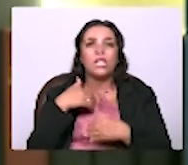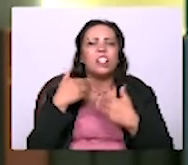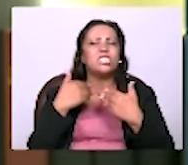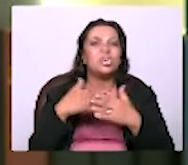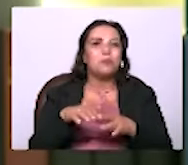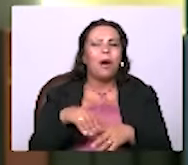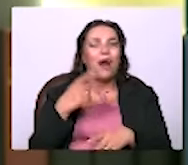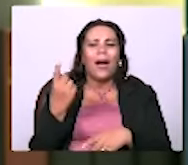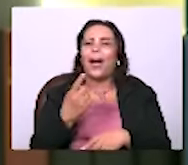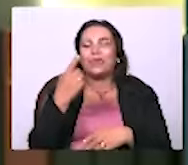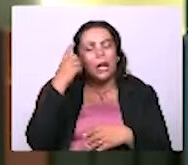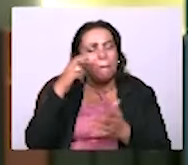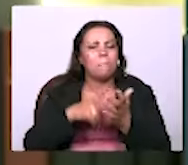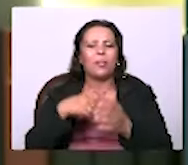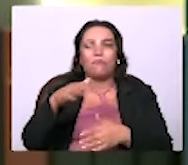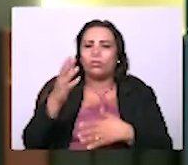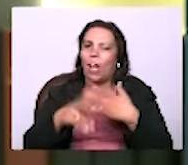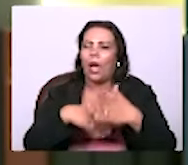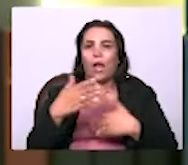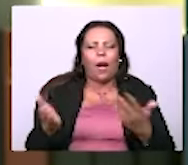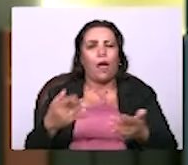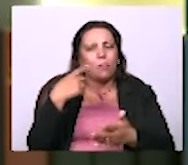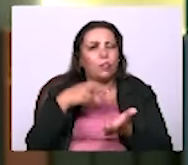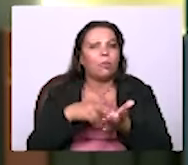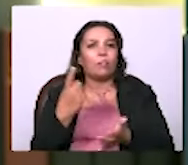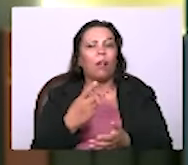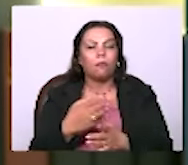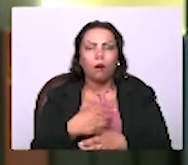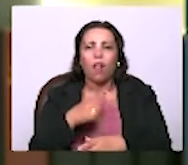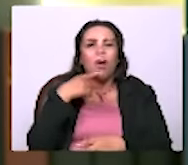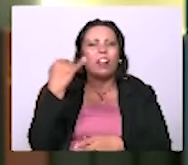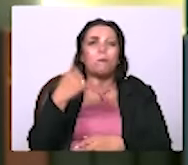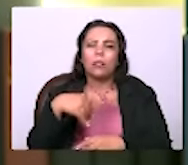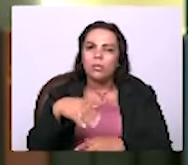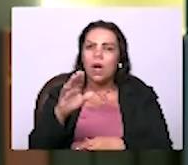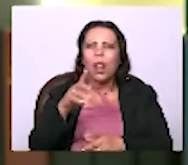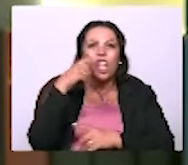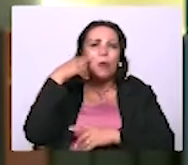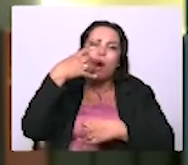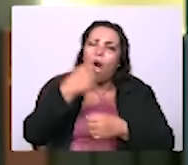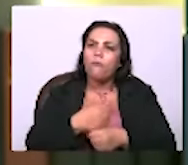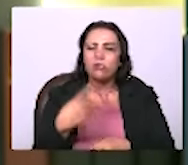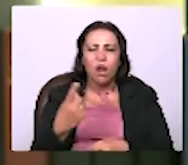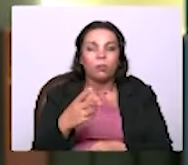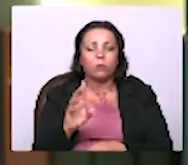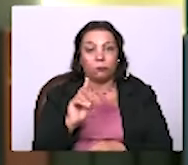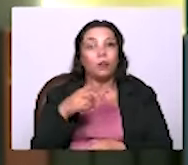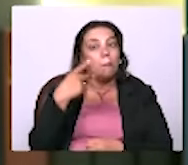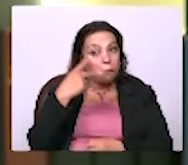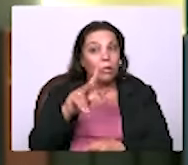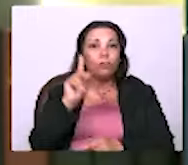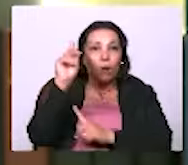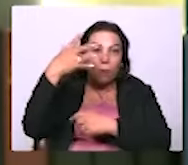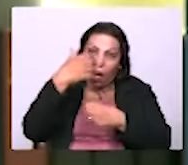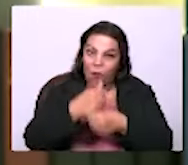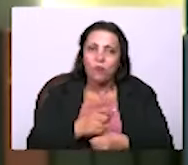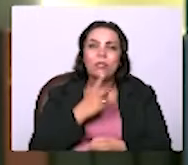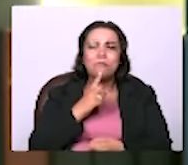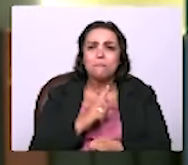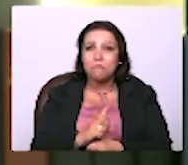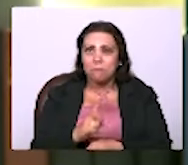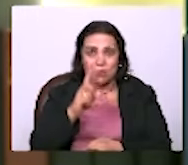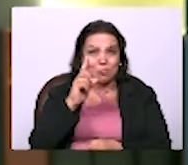الفهلوه والقدريه الشديده جدا وربنا يساهل وربنا يحفظنا بالتاكيد ربنا يحفظنا ما حدش قال